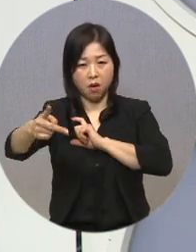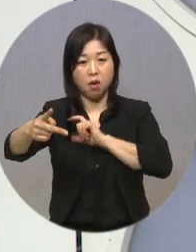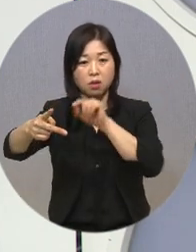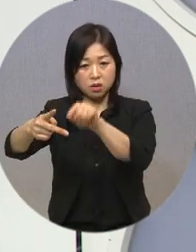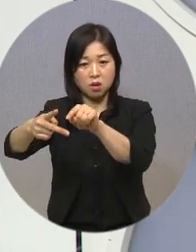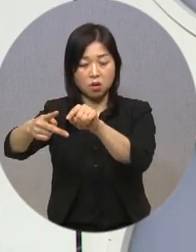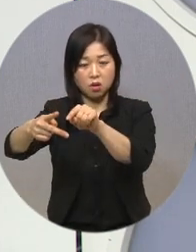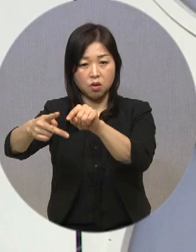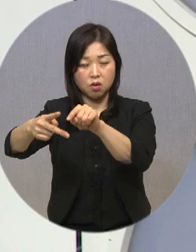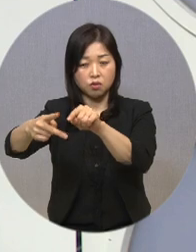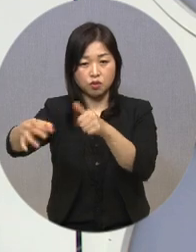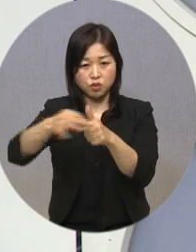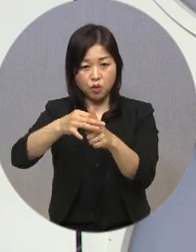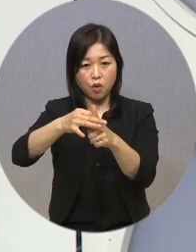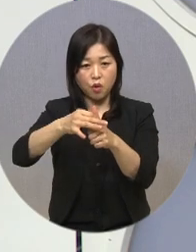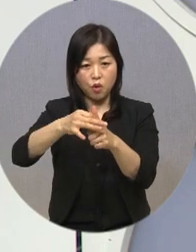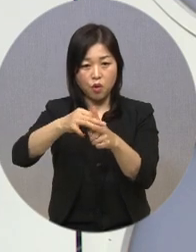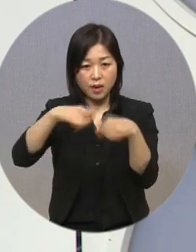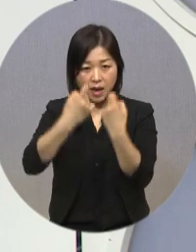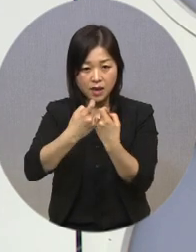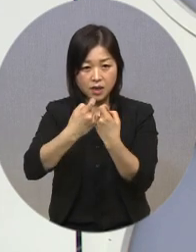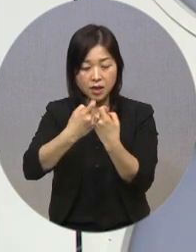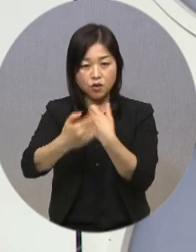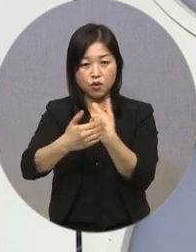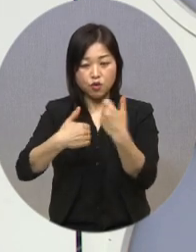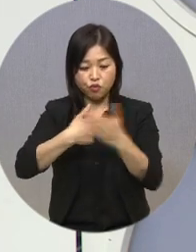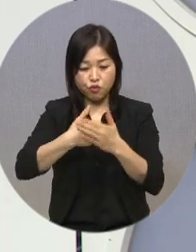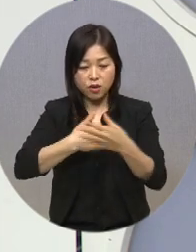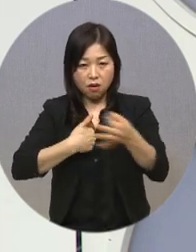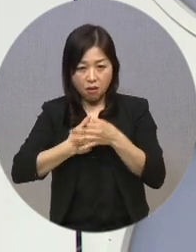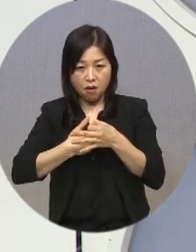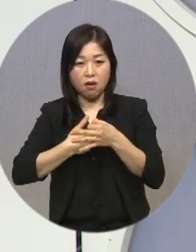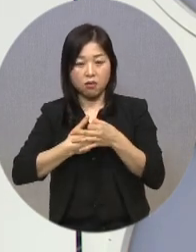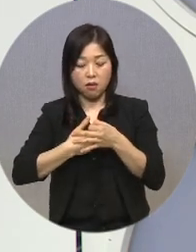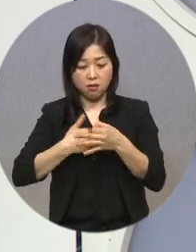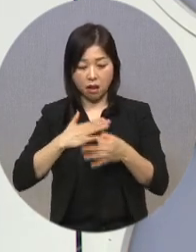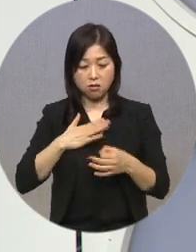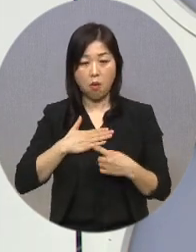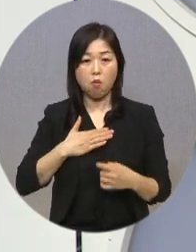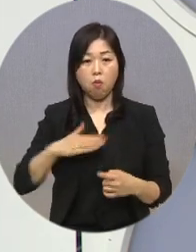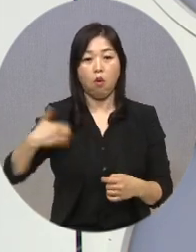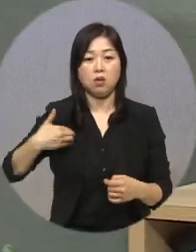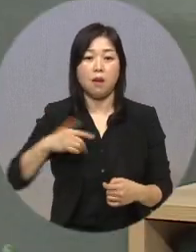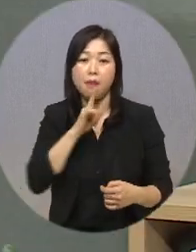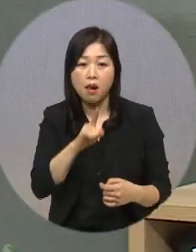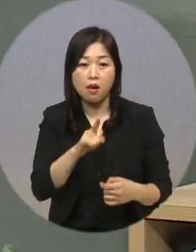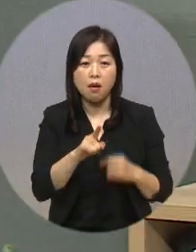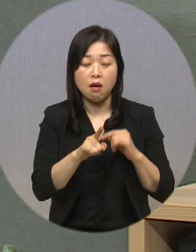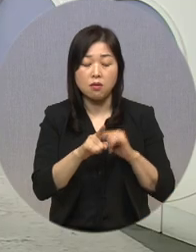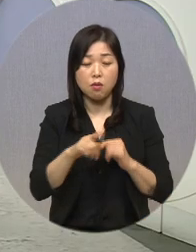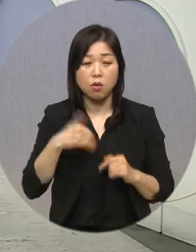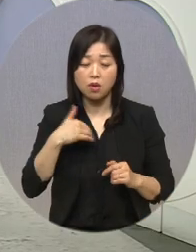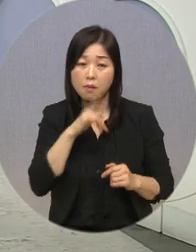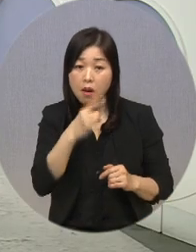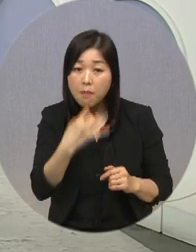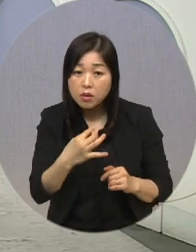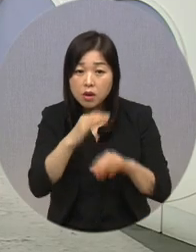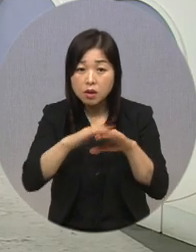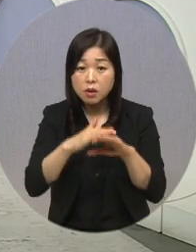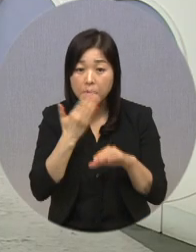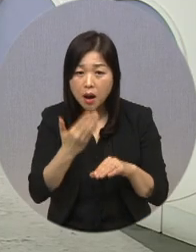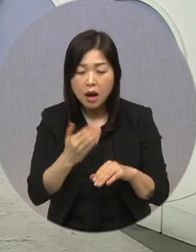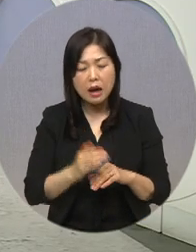지점장한테 주고 개인이 헌 것 같이 해놓고 난 또 몰랐다. 몰랐다고 되는 겁니까? 아니야,